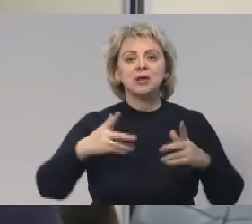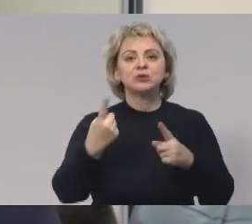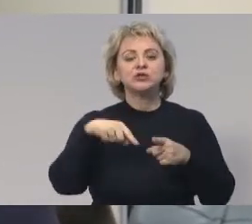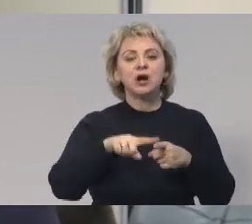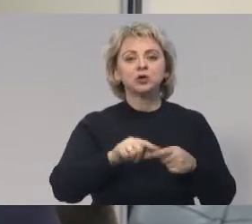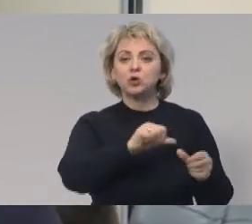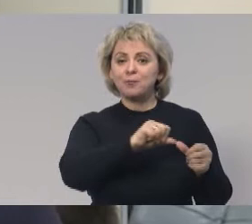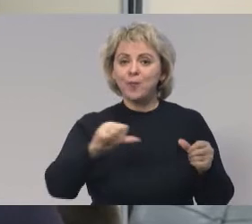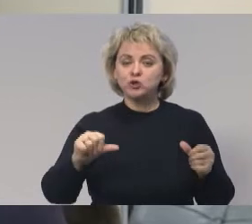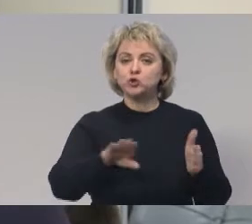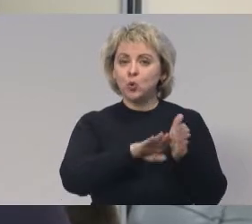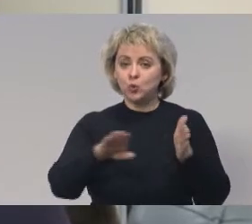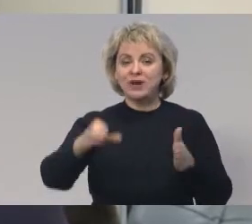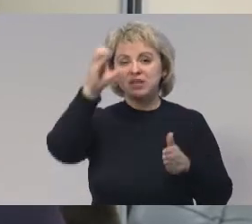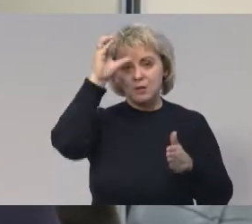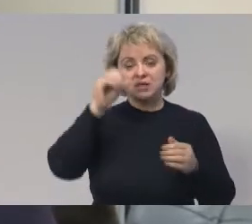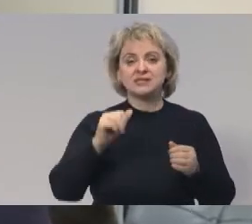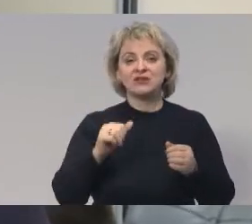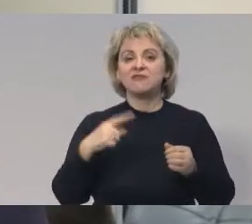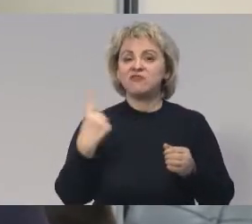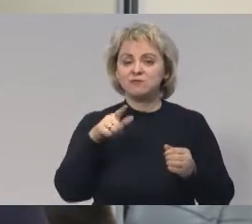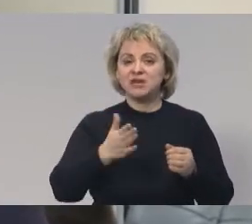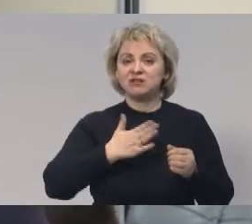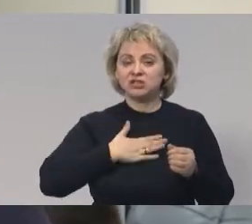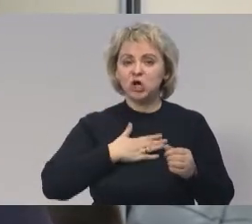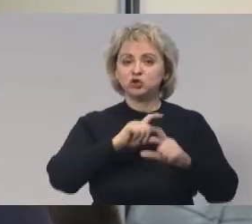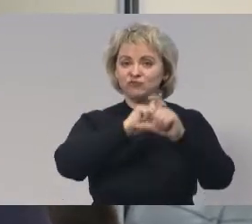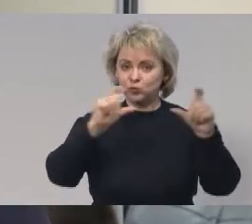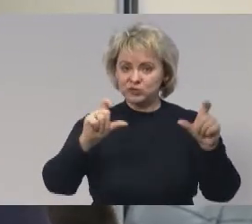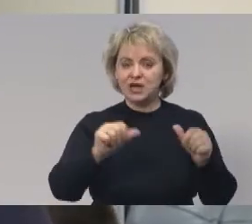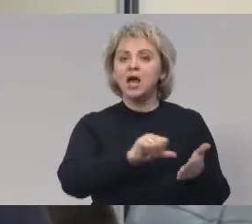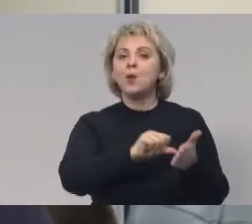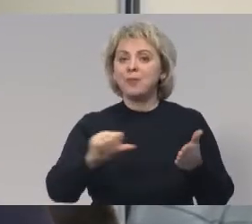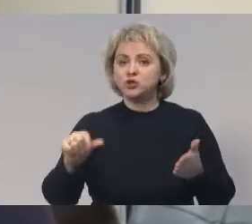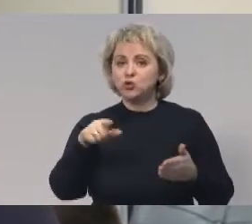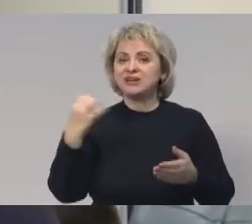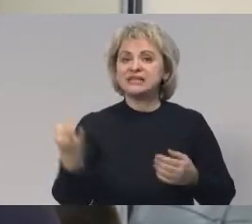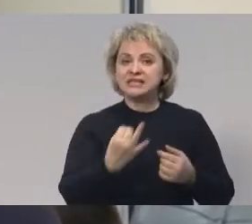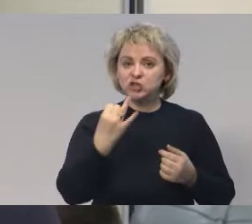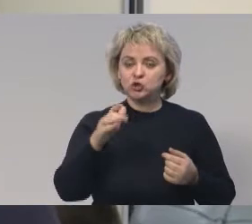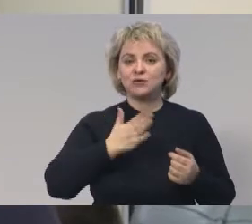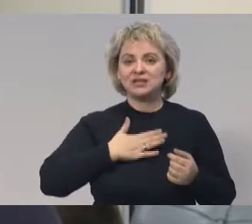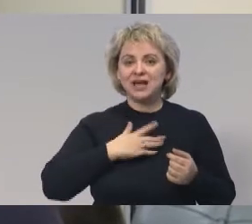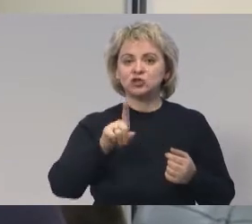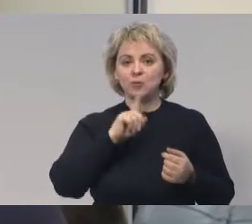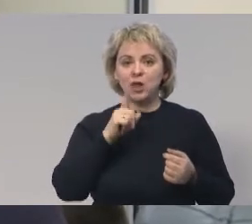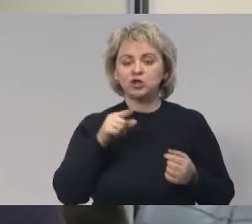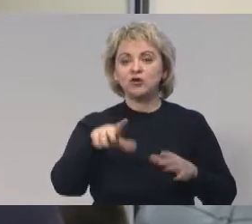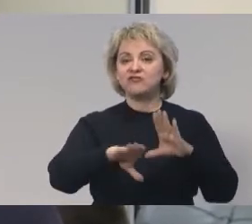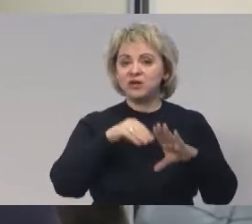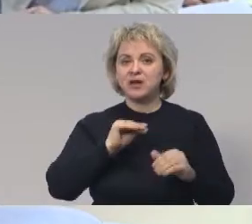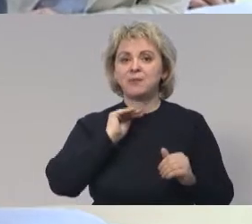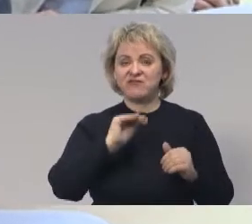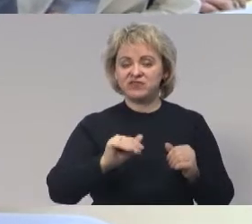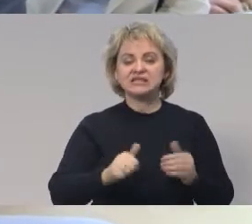которое подчеркивает уровень образования, во-первых, в наших вузах, подчеркивает заинтересованность нашей молодежи в выборе